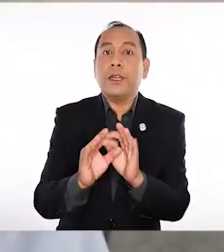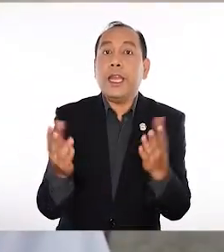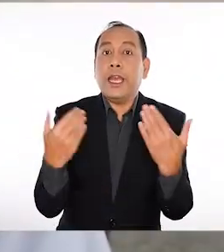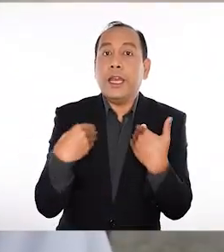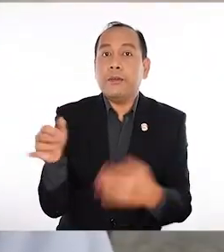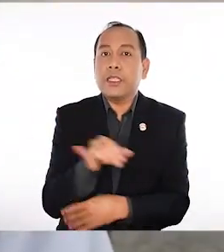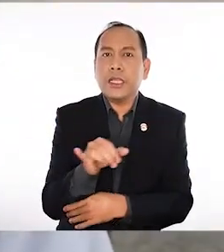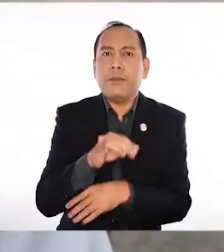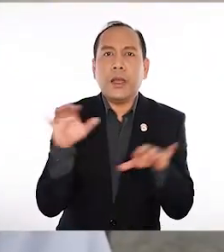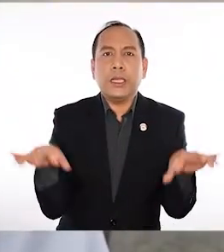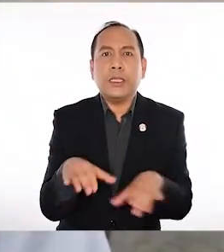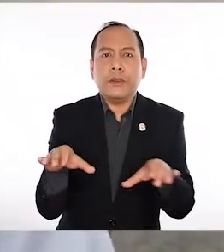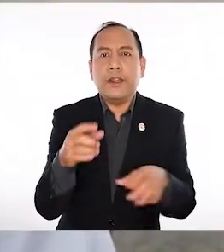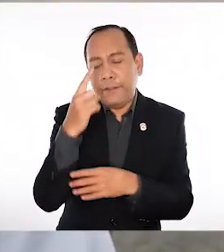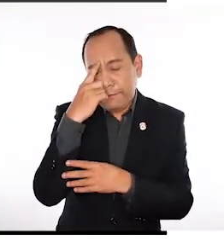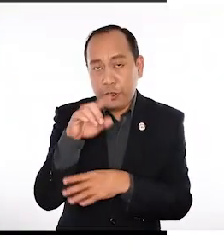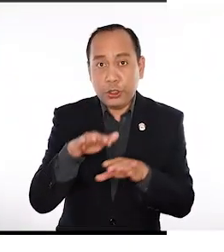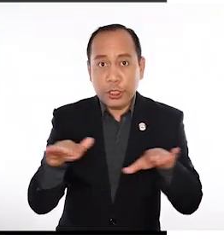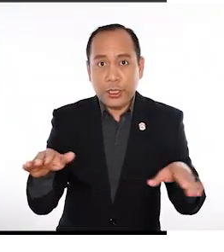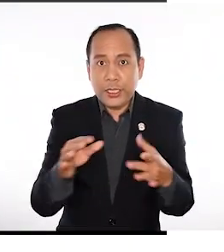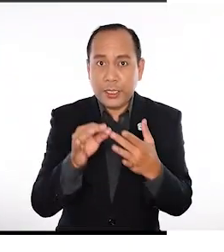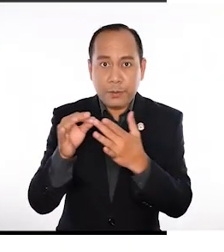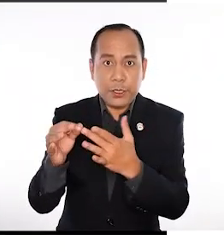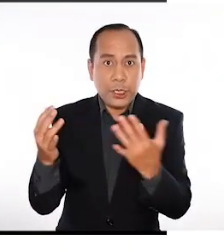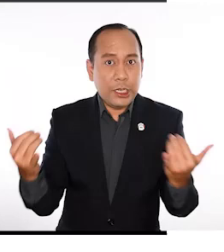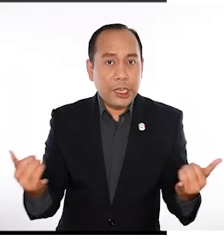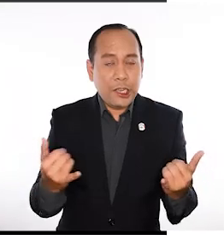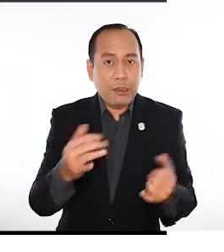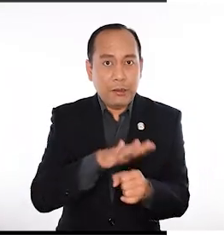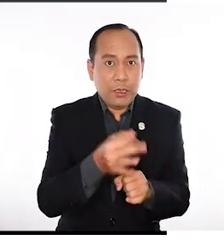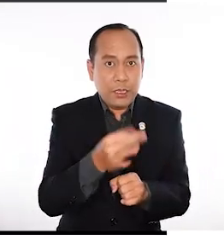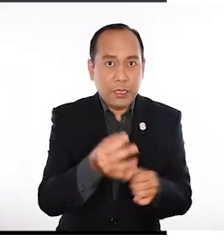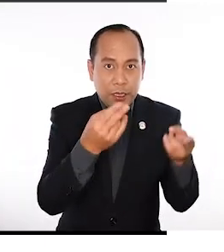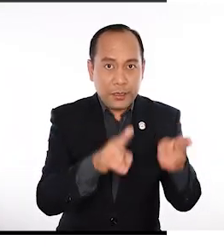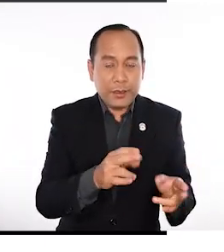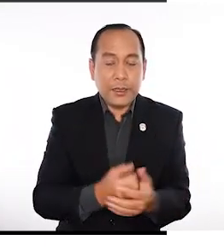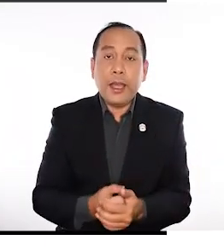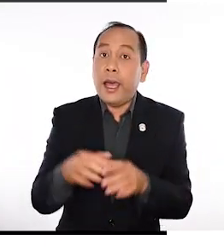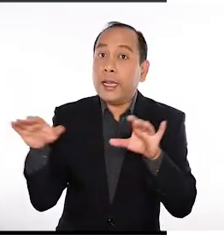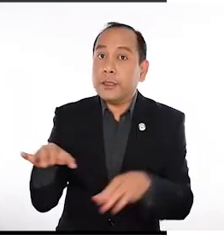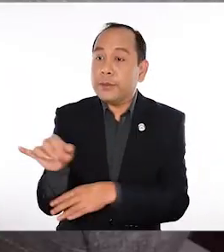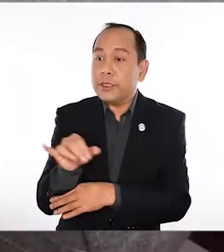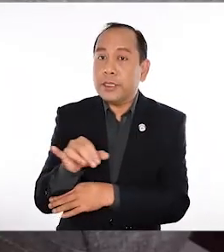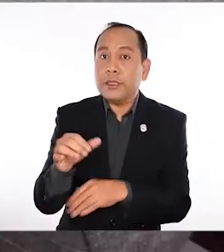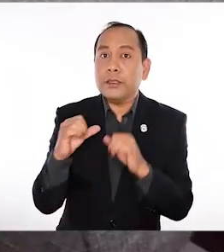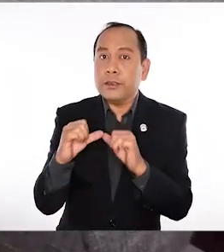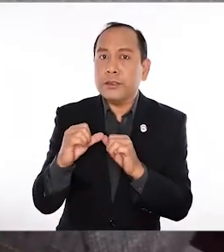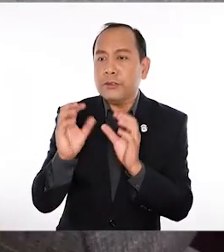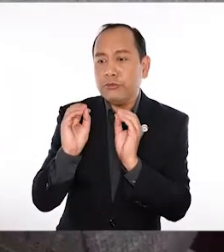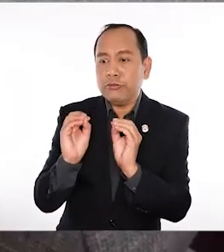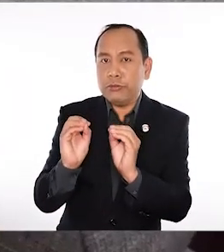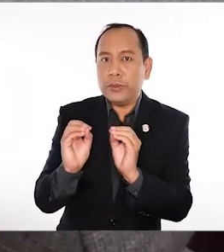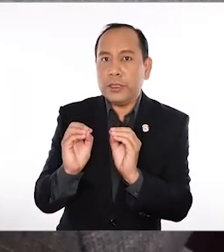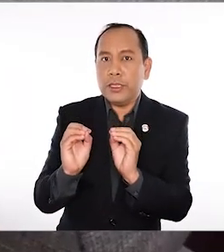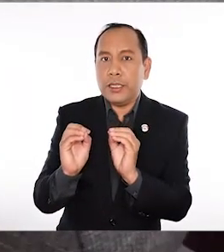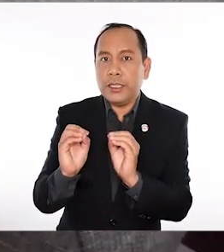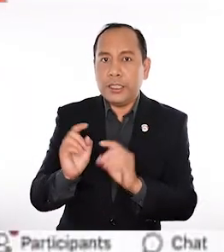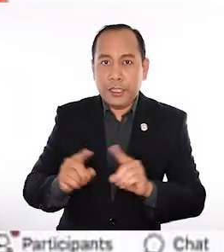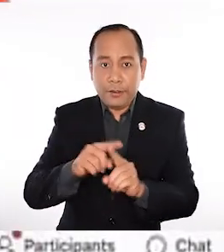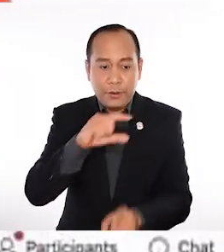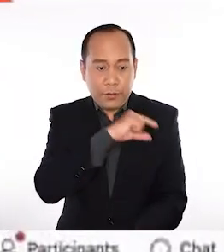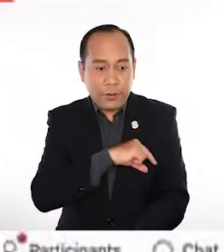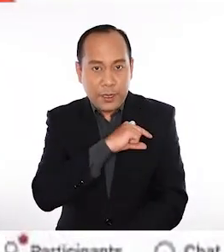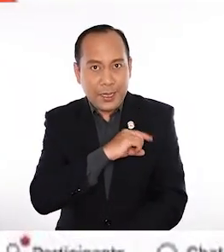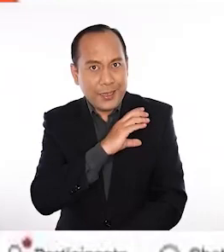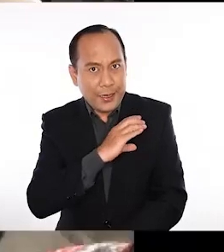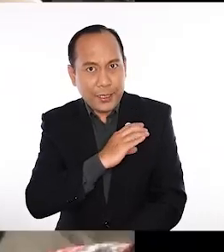these kinds of activities for the children, especially during the pandemic. Activities like this can teach them different qualities and traits they